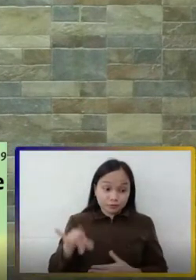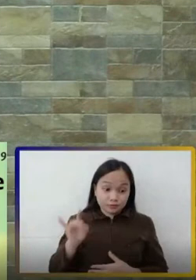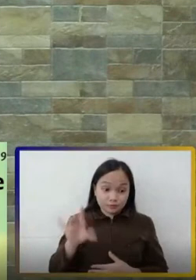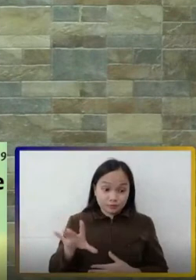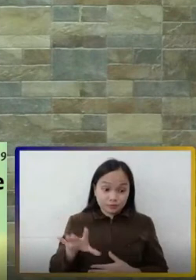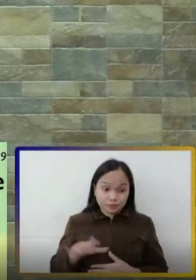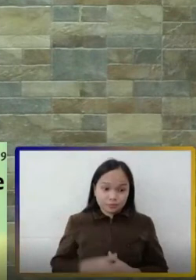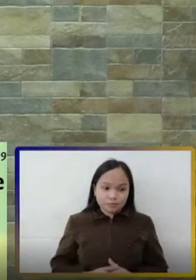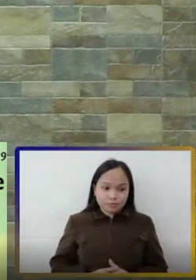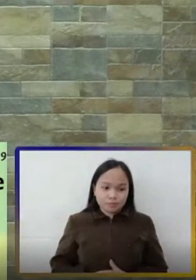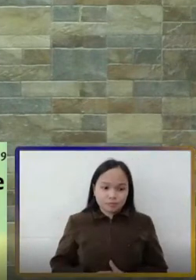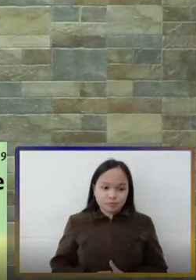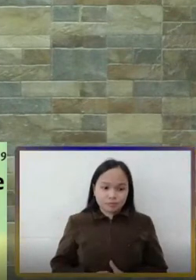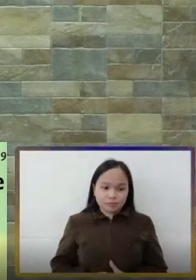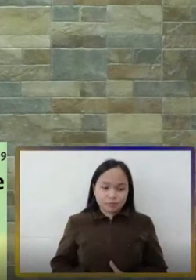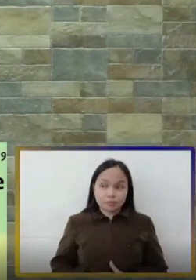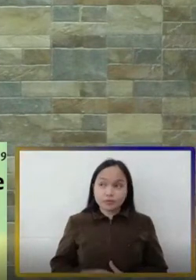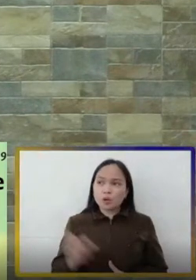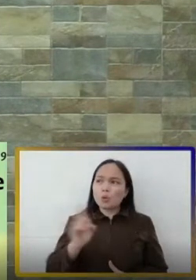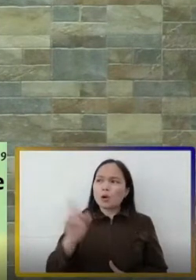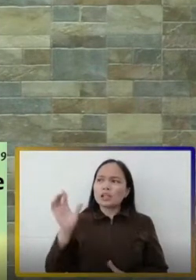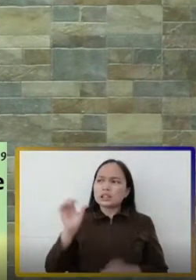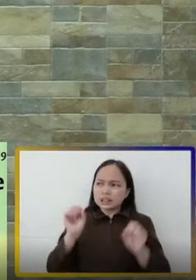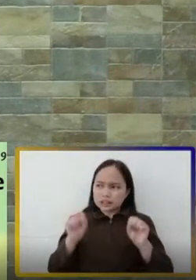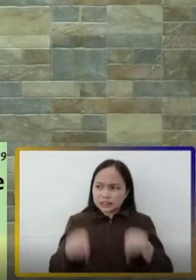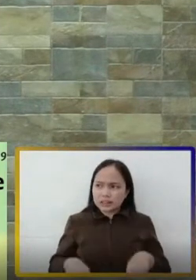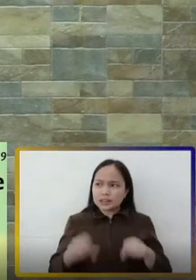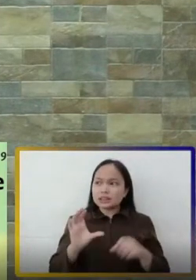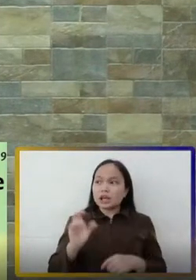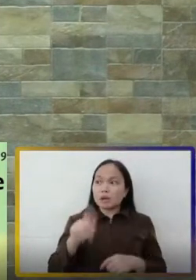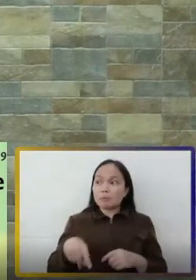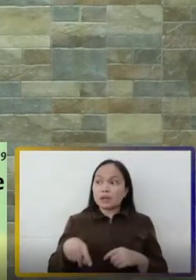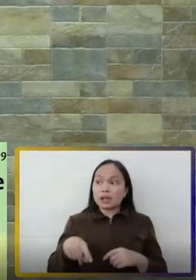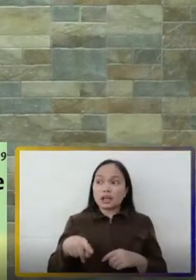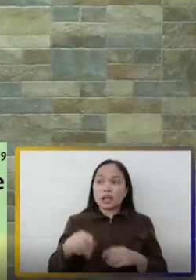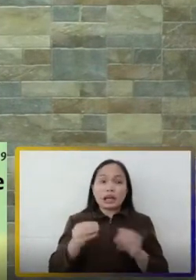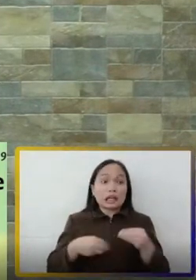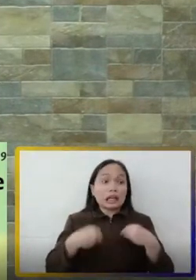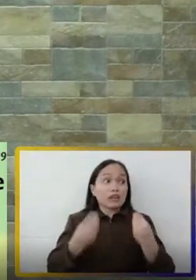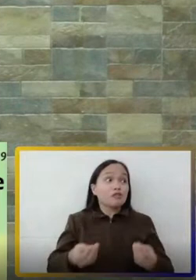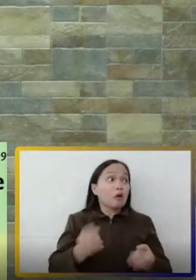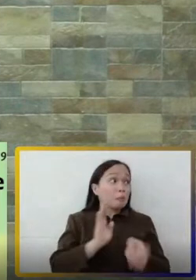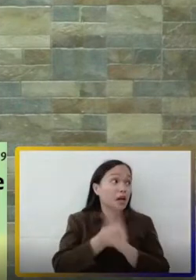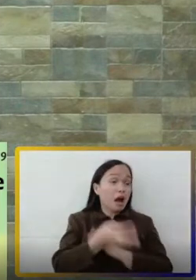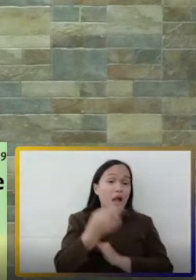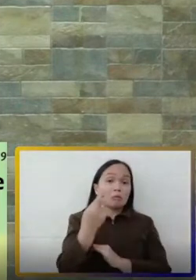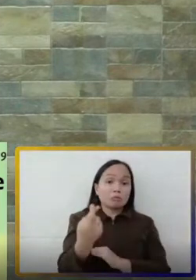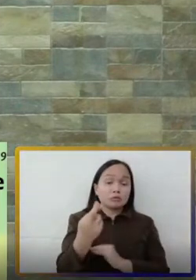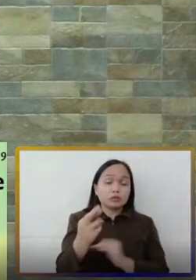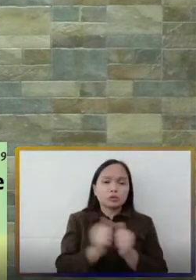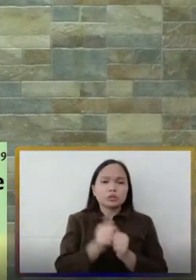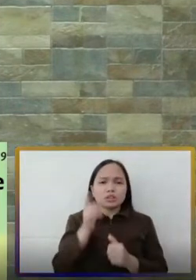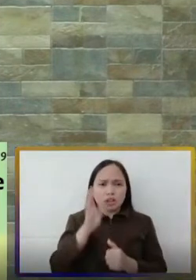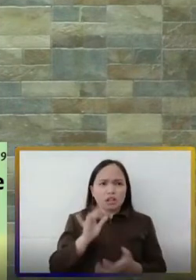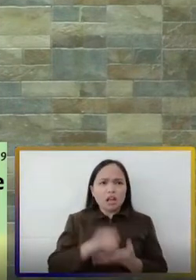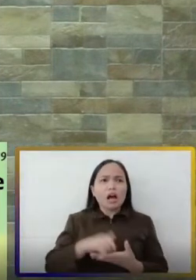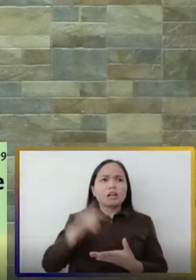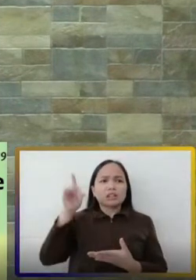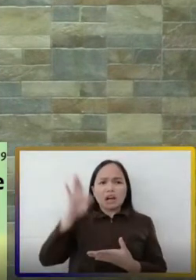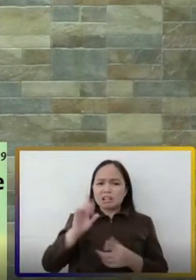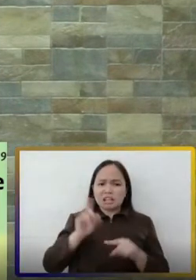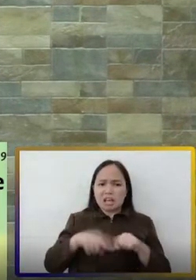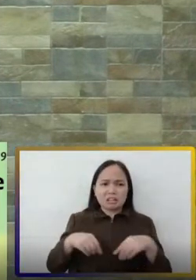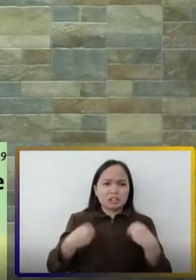right? Anong maibibigay nito, mga kapatid, na magpapalapit sa atin sa Diyos na hindi kayang ibigay ng Diyos na wala